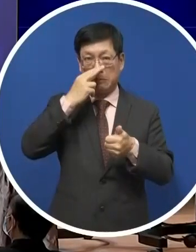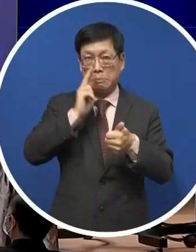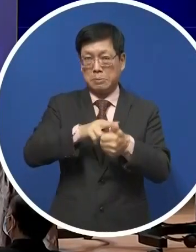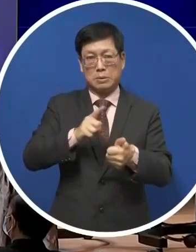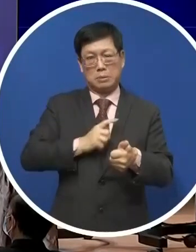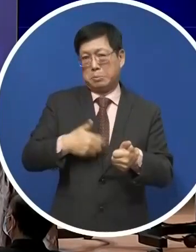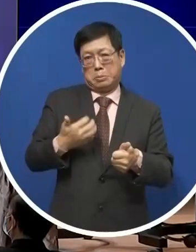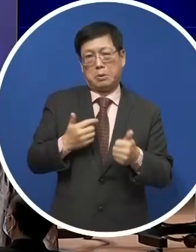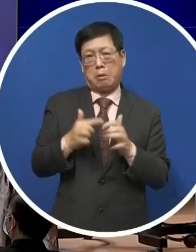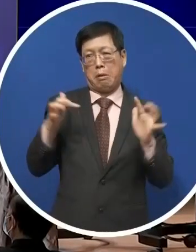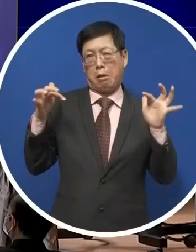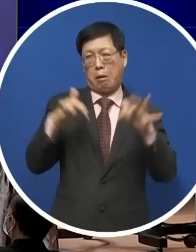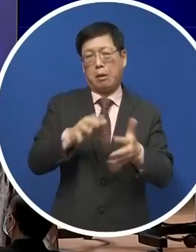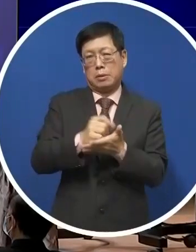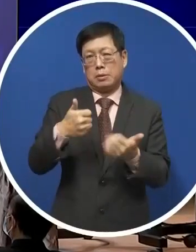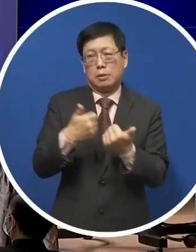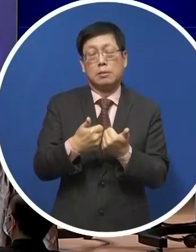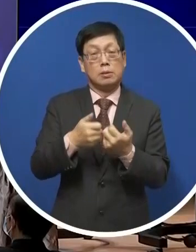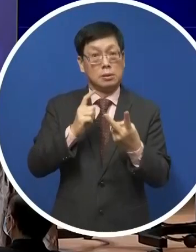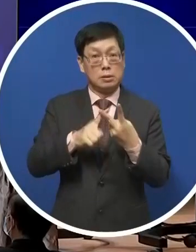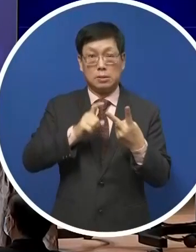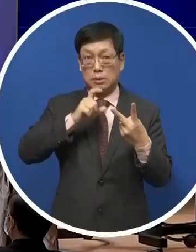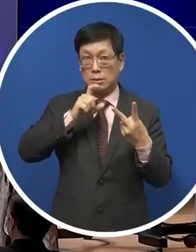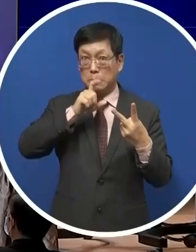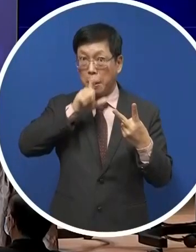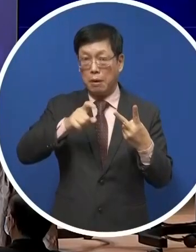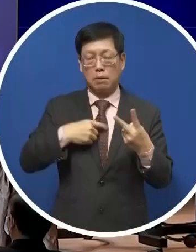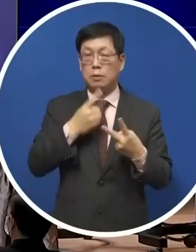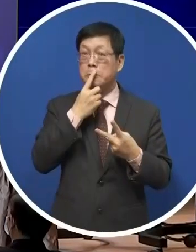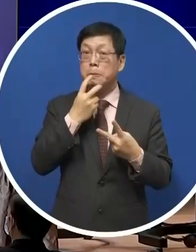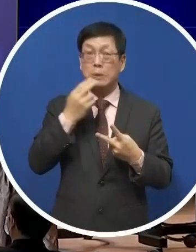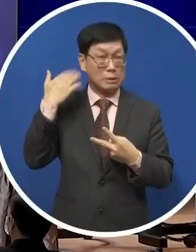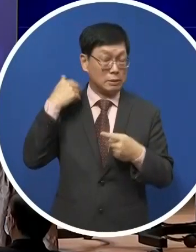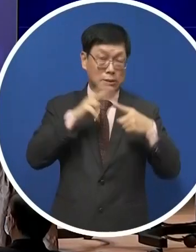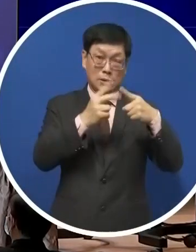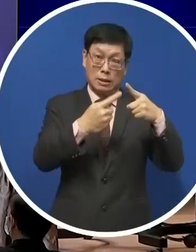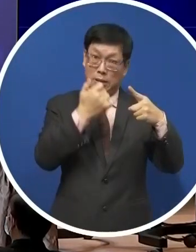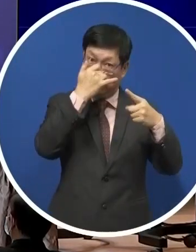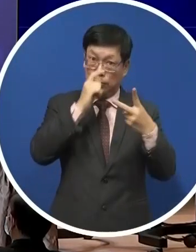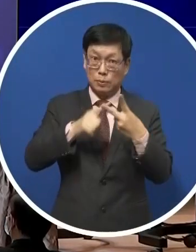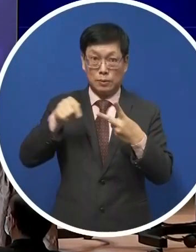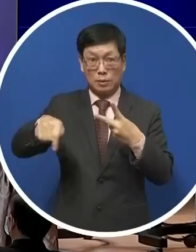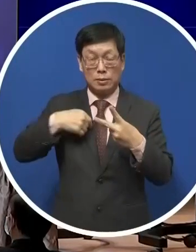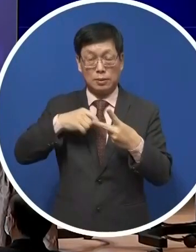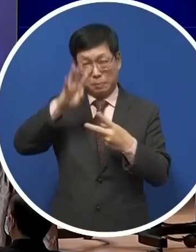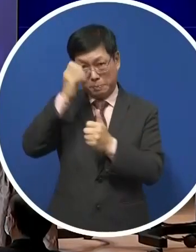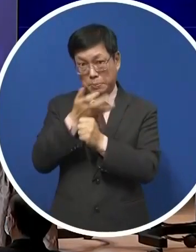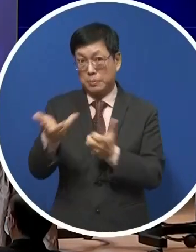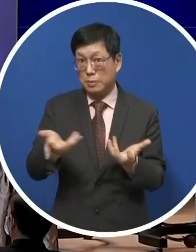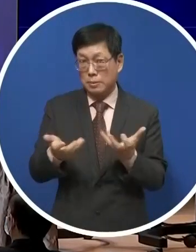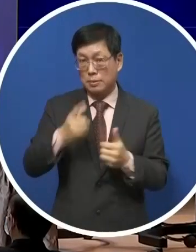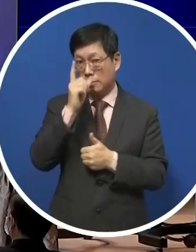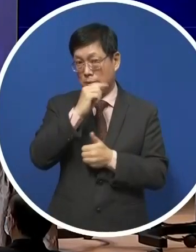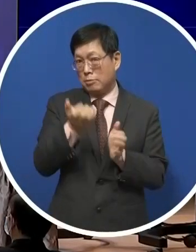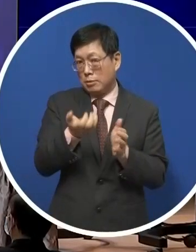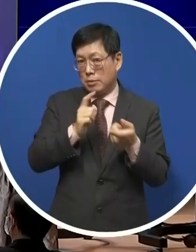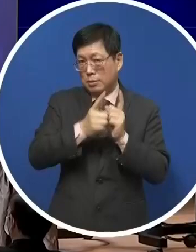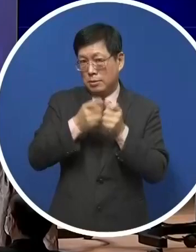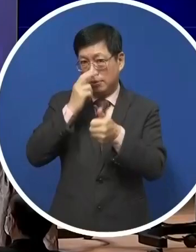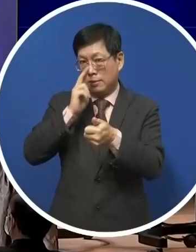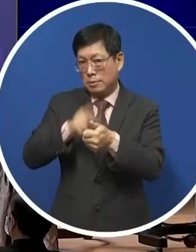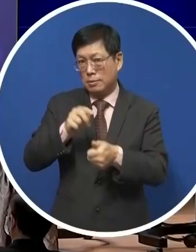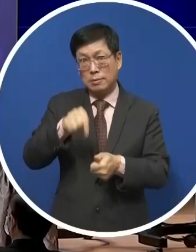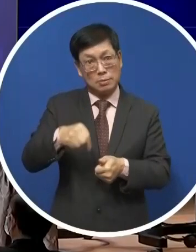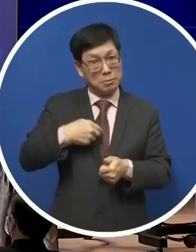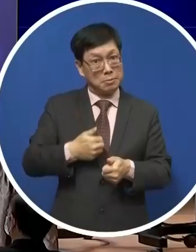者会。那以及还称中央从莱猪议题到华南市场染疫等事件都事先设局。那